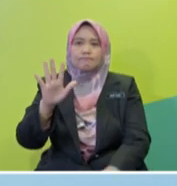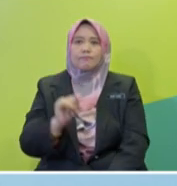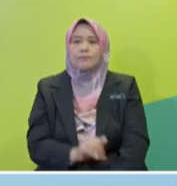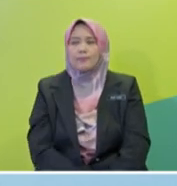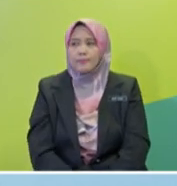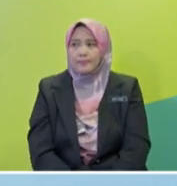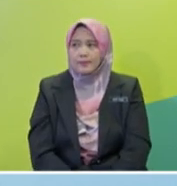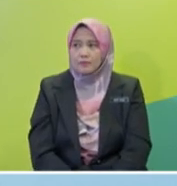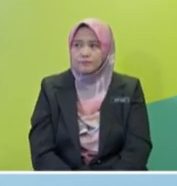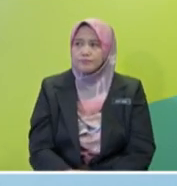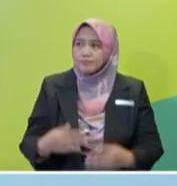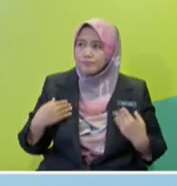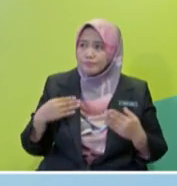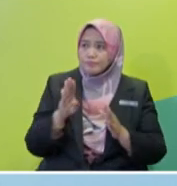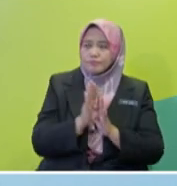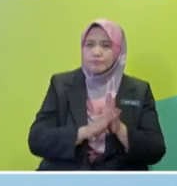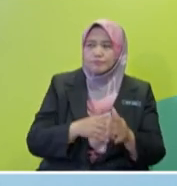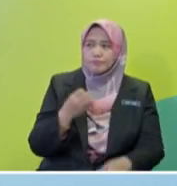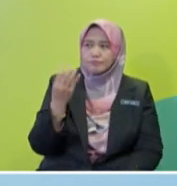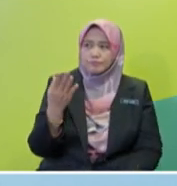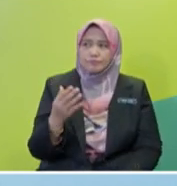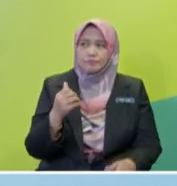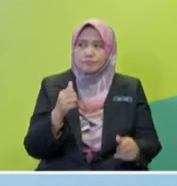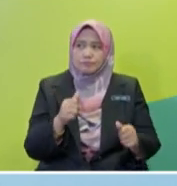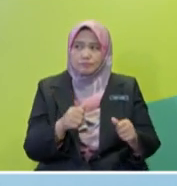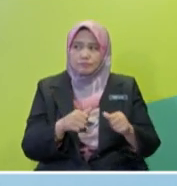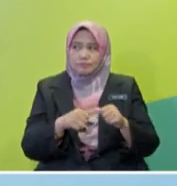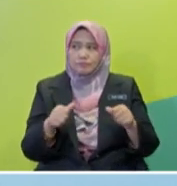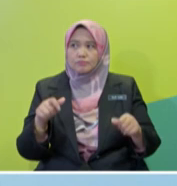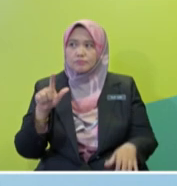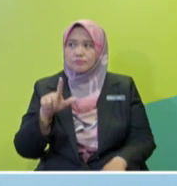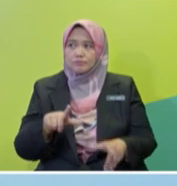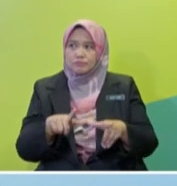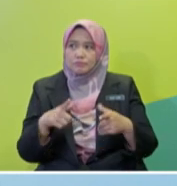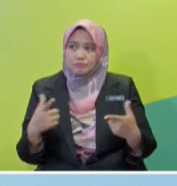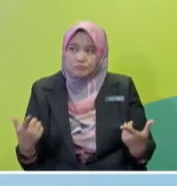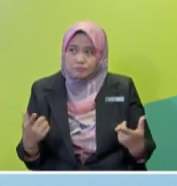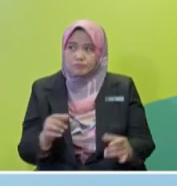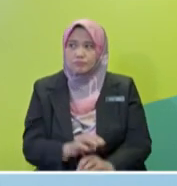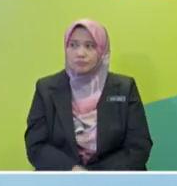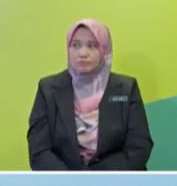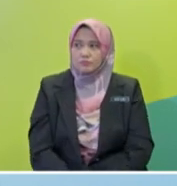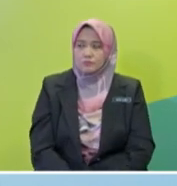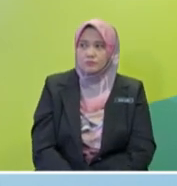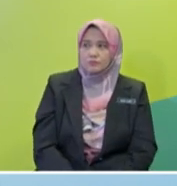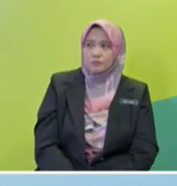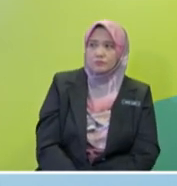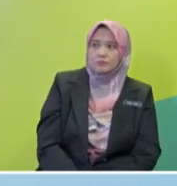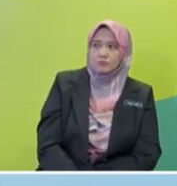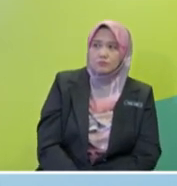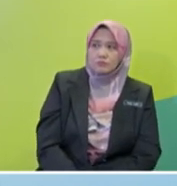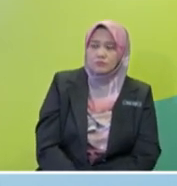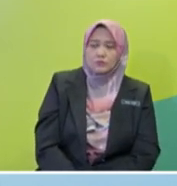nampak ada beberapa ayat Oke ada beberapa ayat kemudian kita detail tadi so